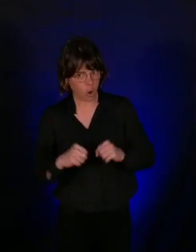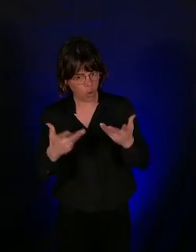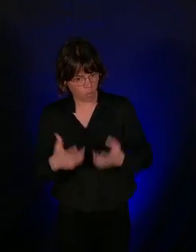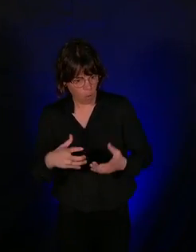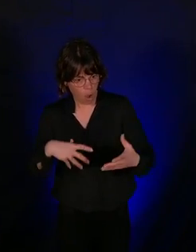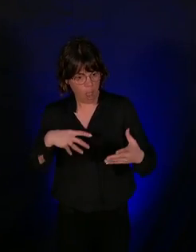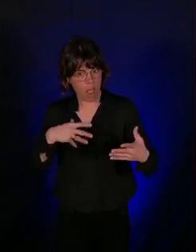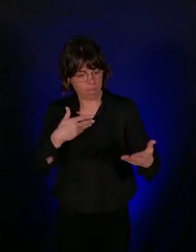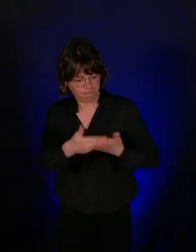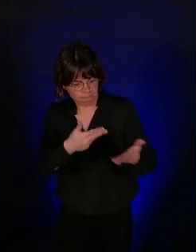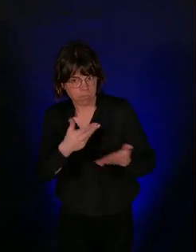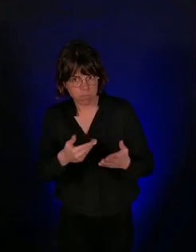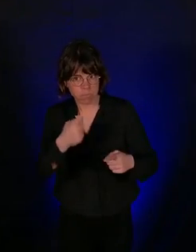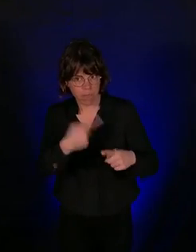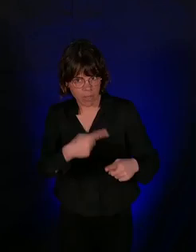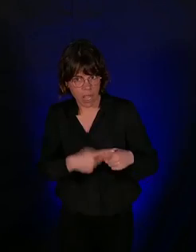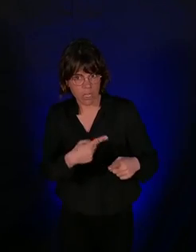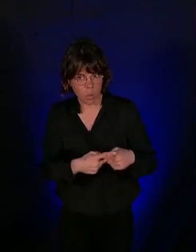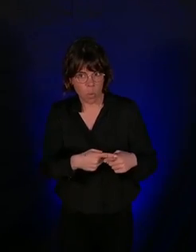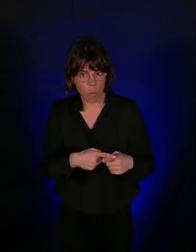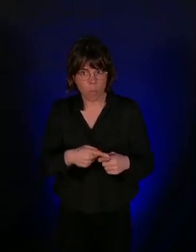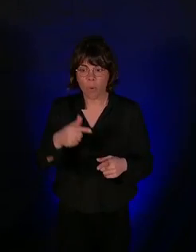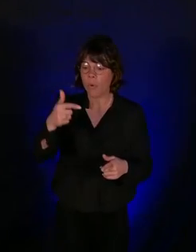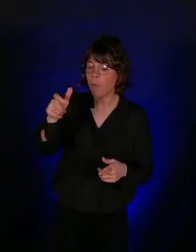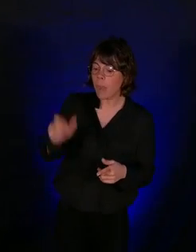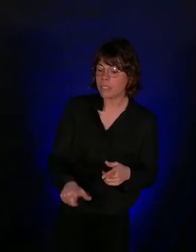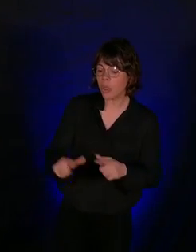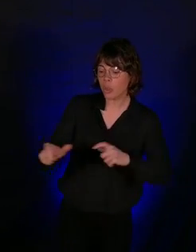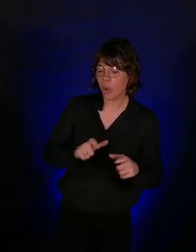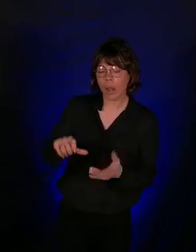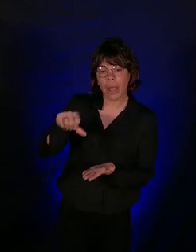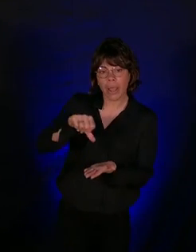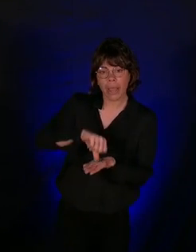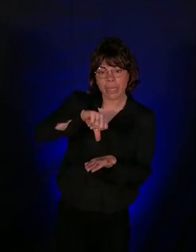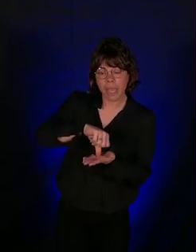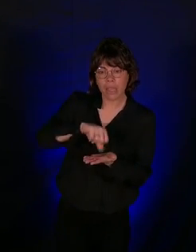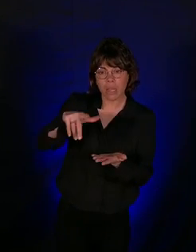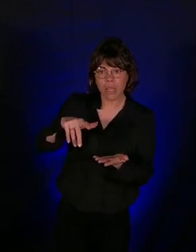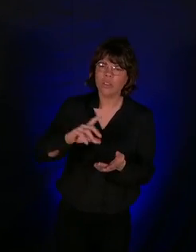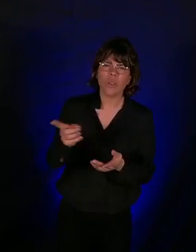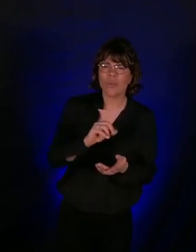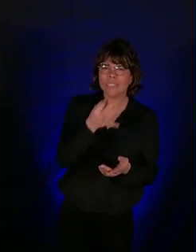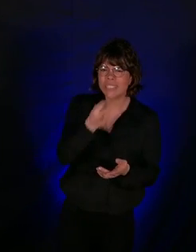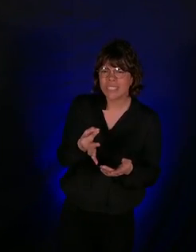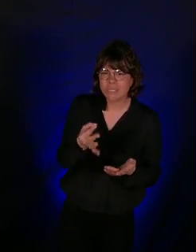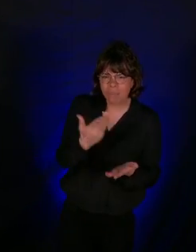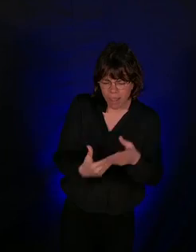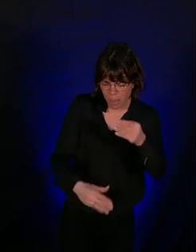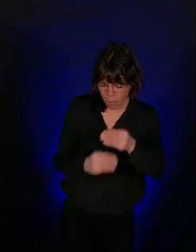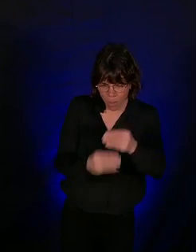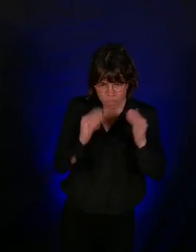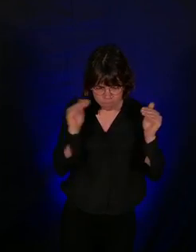fédération syndicale c'est pas honté pour la camarade iranienne on pourrait être honté par rapport digress pas digresse pas digresse pas reste sur